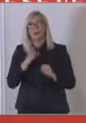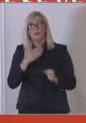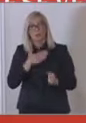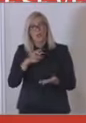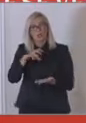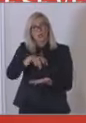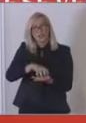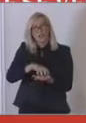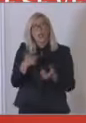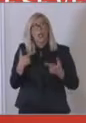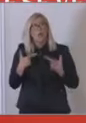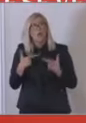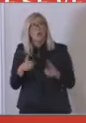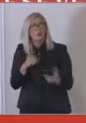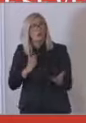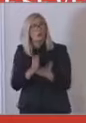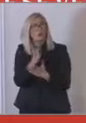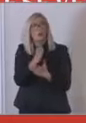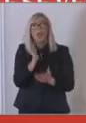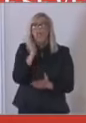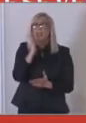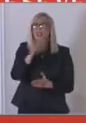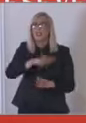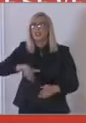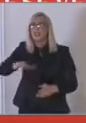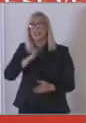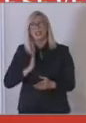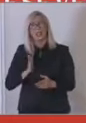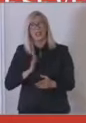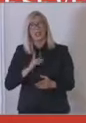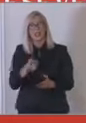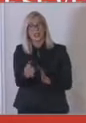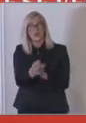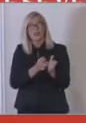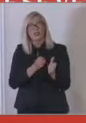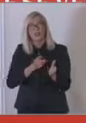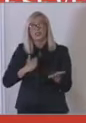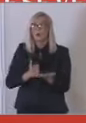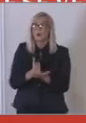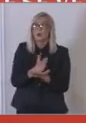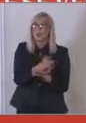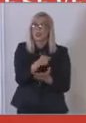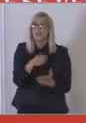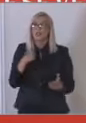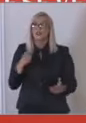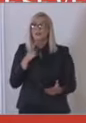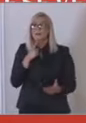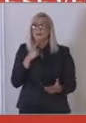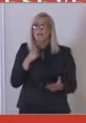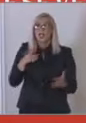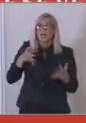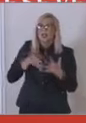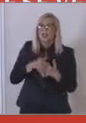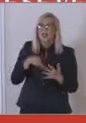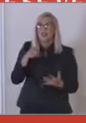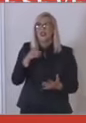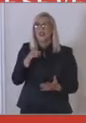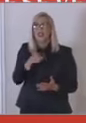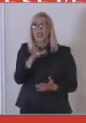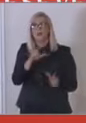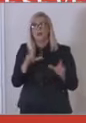në rajonin ton, do të mundsoj ardhmëri të ndritur për të gjithë qytetarët dhe të ta përshpejtoj procesin në antarësimin